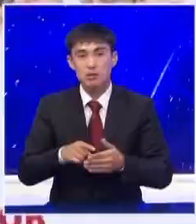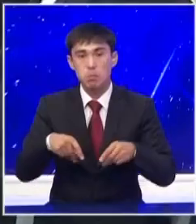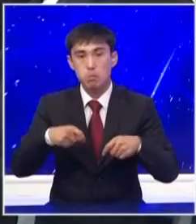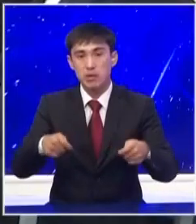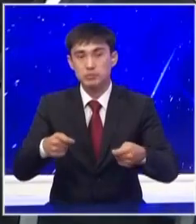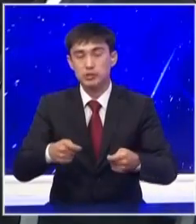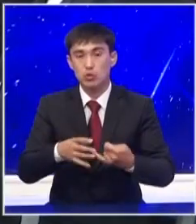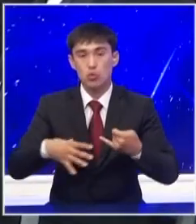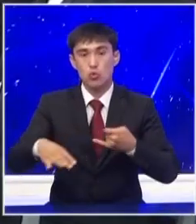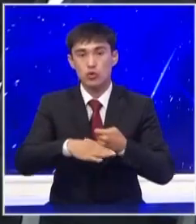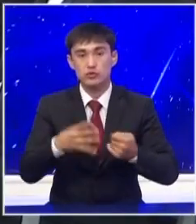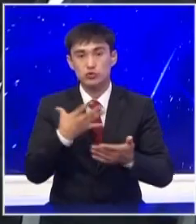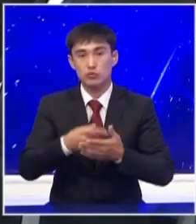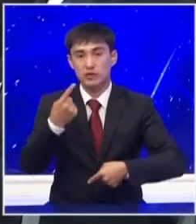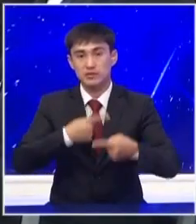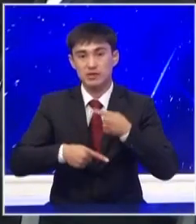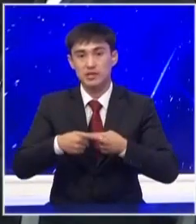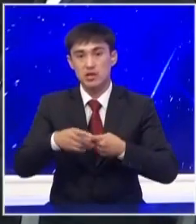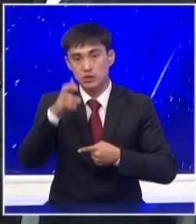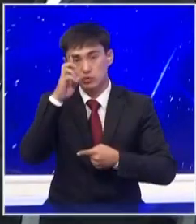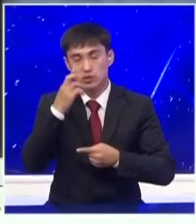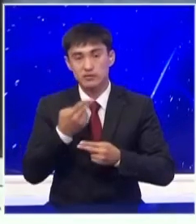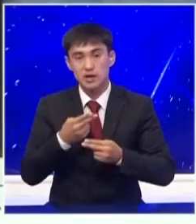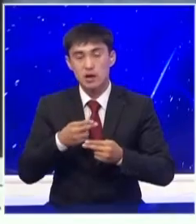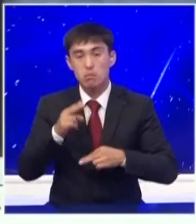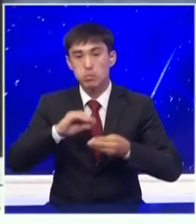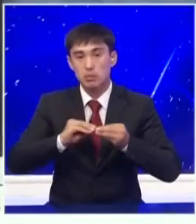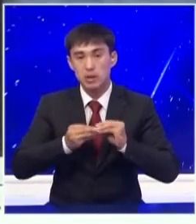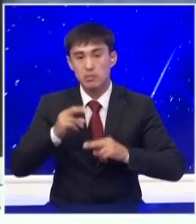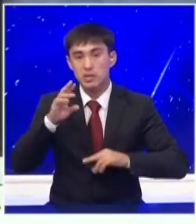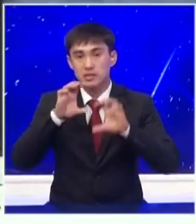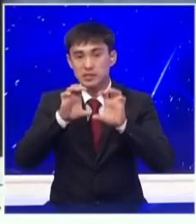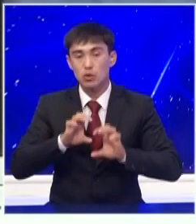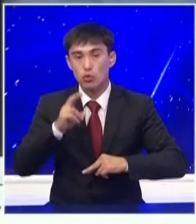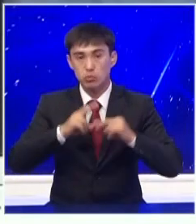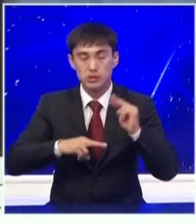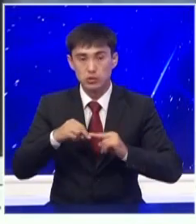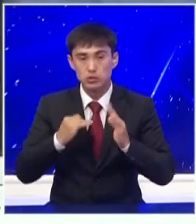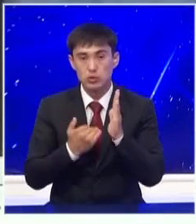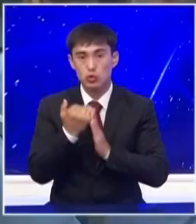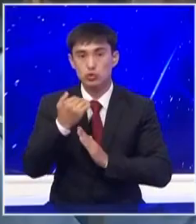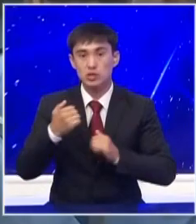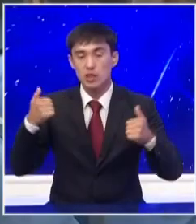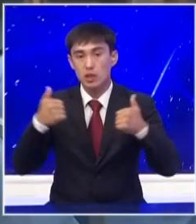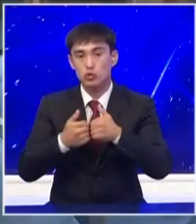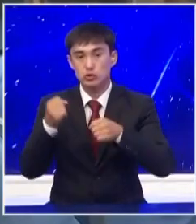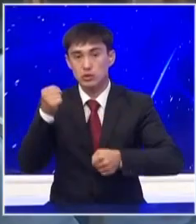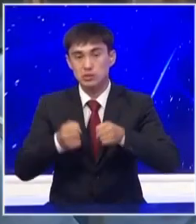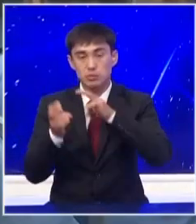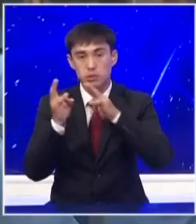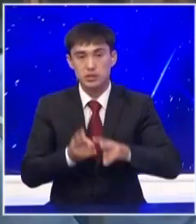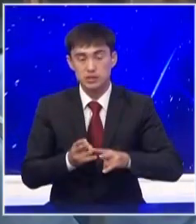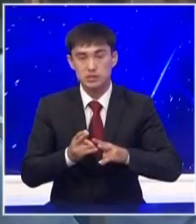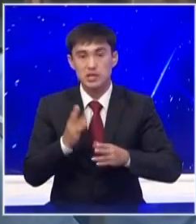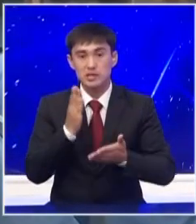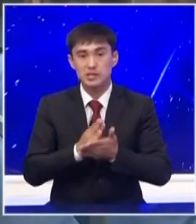угодий в собственность государства, проблемы незаконных жилищных построек и рост дорожно-транспортных происшествий. Речь шла также и о